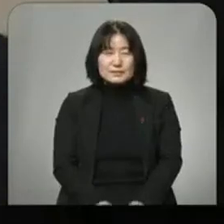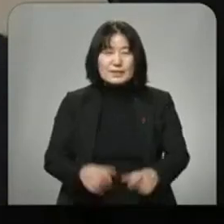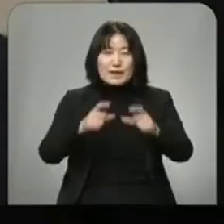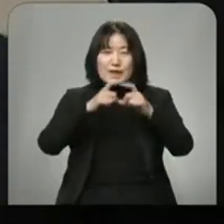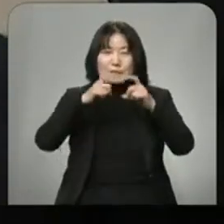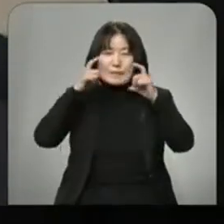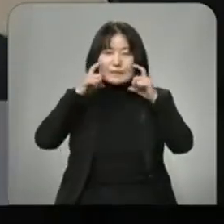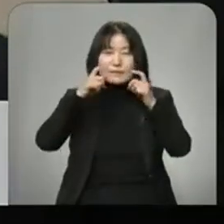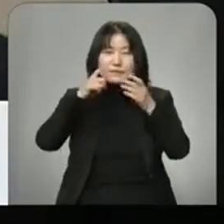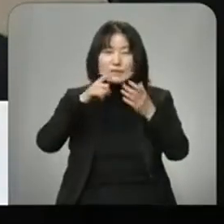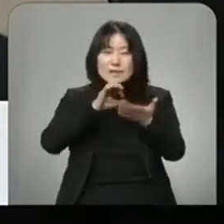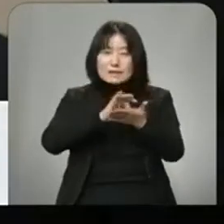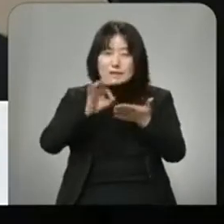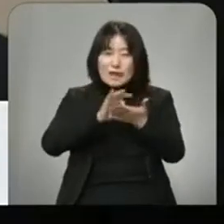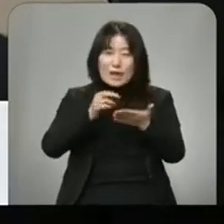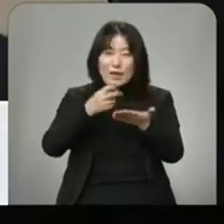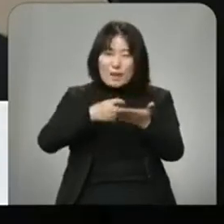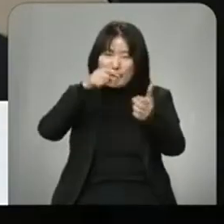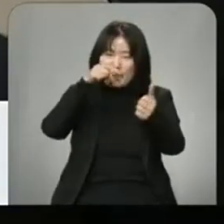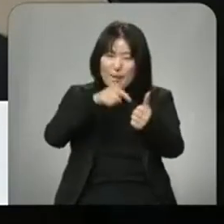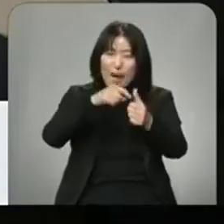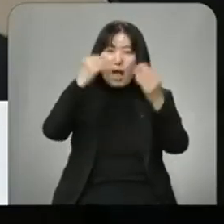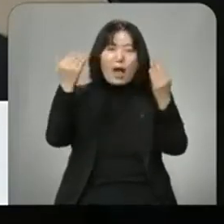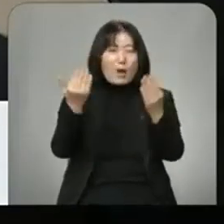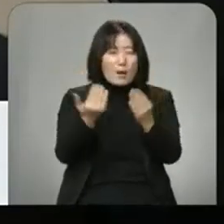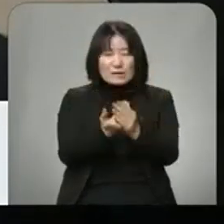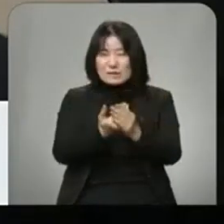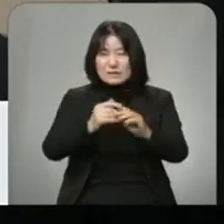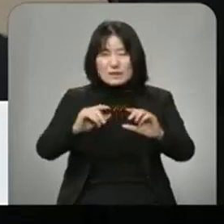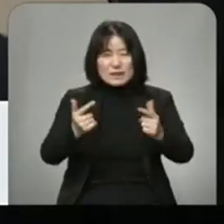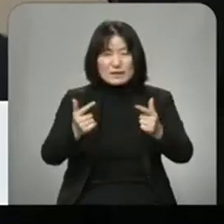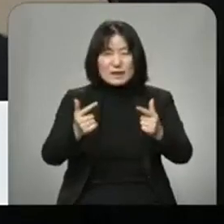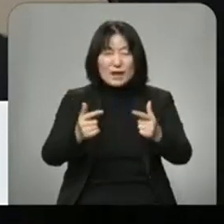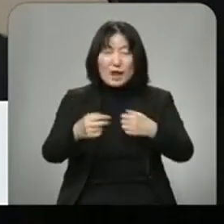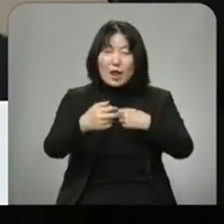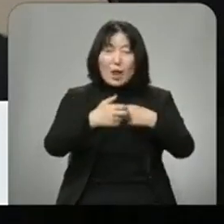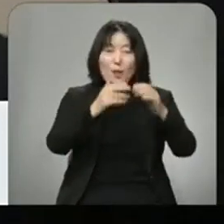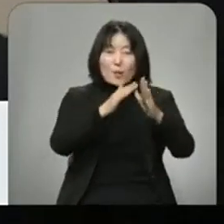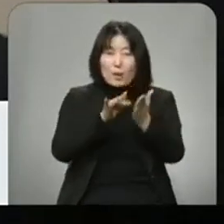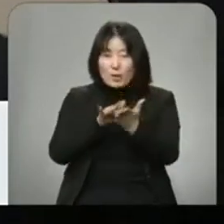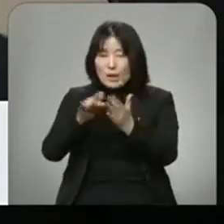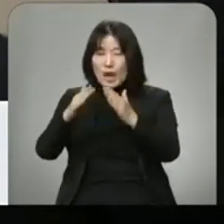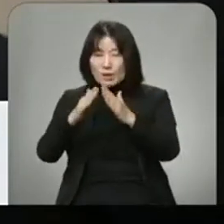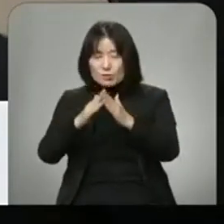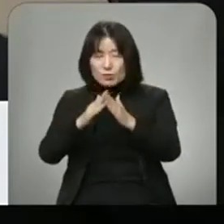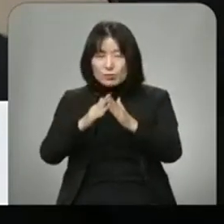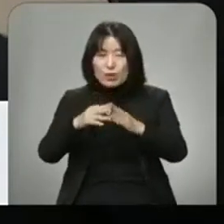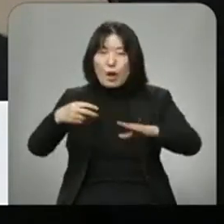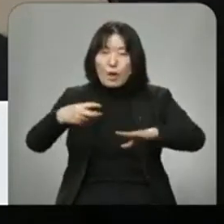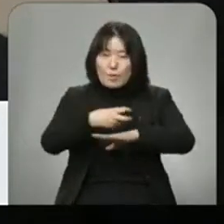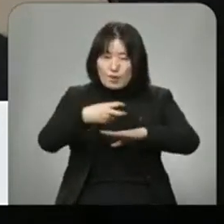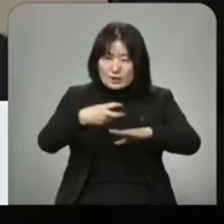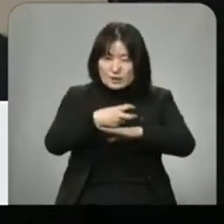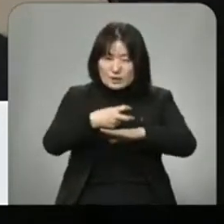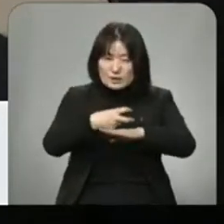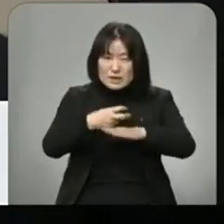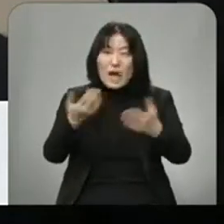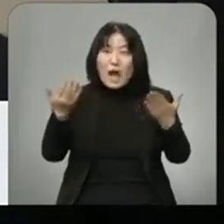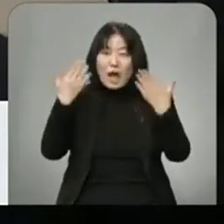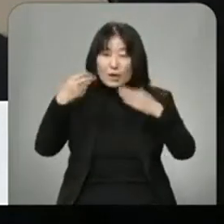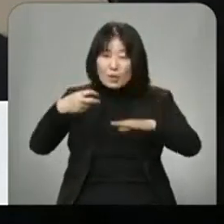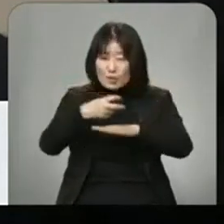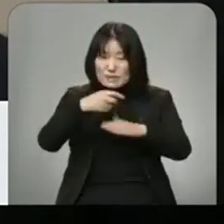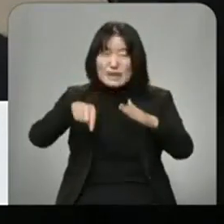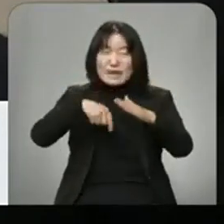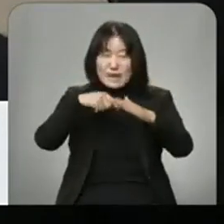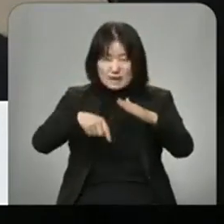마스크 의무화 조치가 아직 완전히 해제된 건 아닙니다. 병원이나 약국은 물론이고 대중교통과 통학버스까지